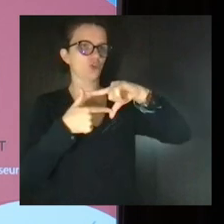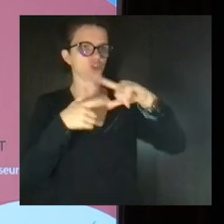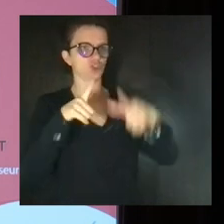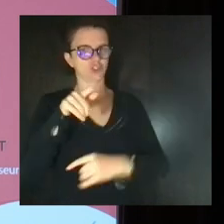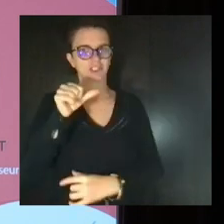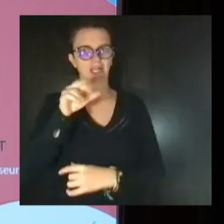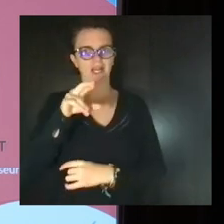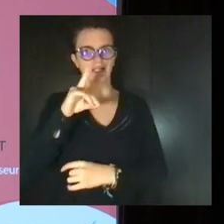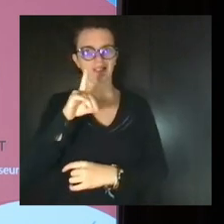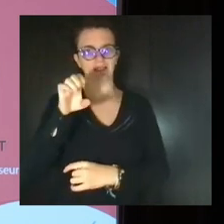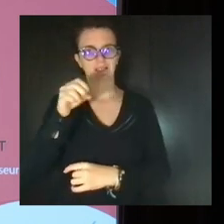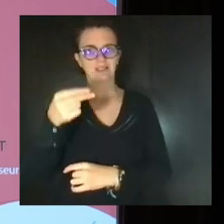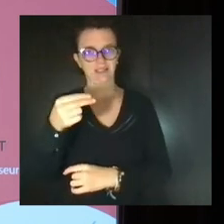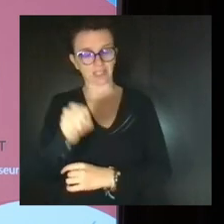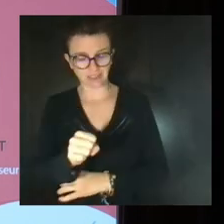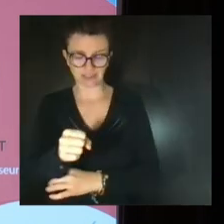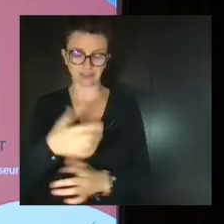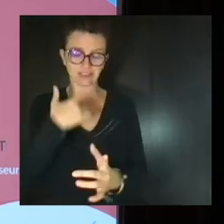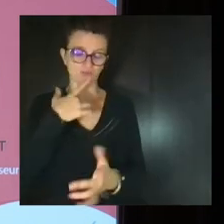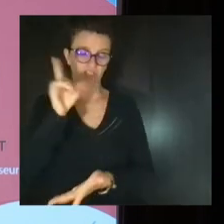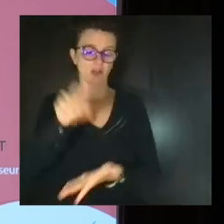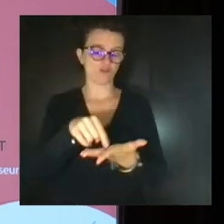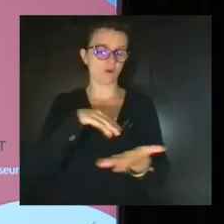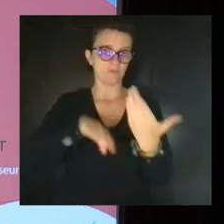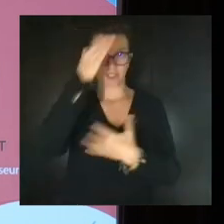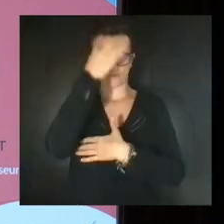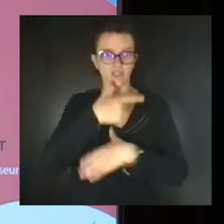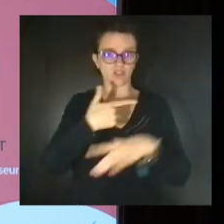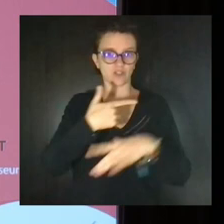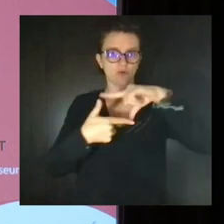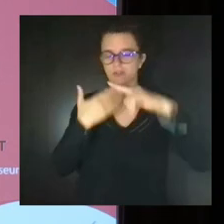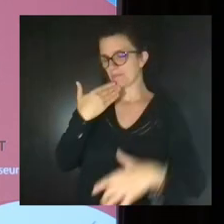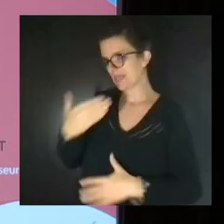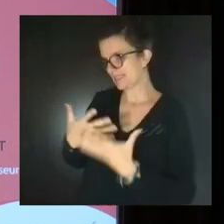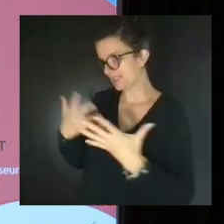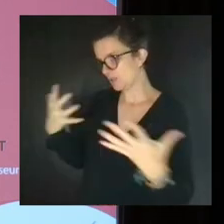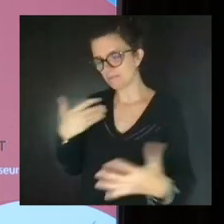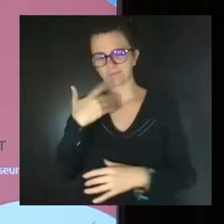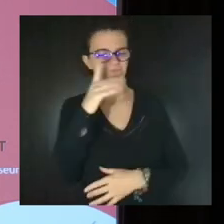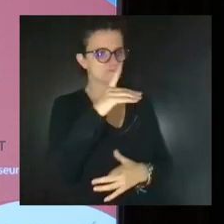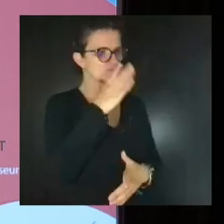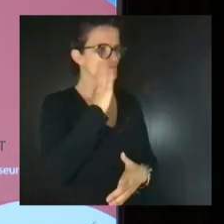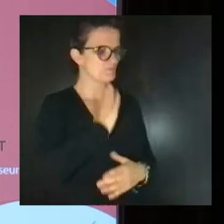où se construit l'innovation d'Orange, effectivement, oui. Merci infiniment. Je vous en prie. Monsieur